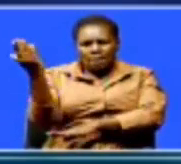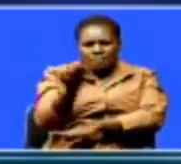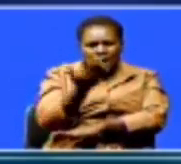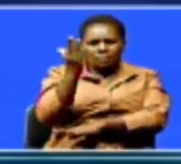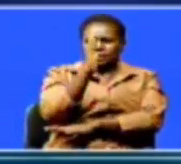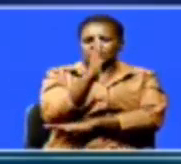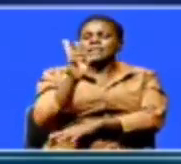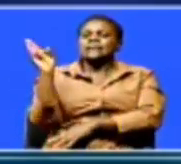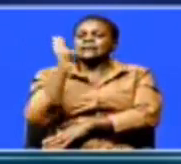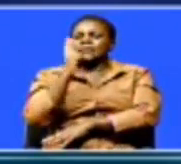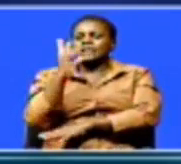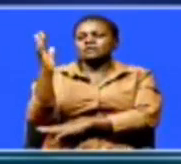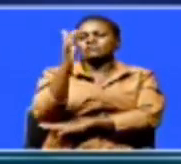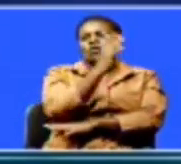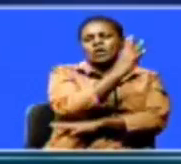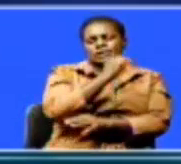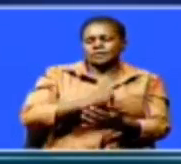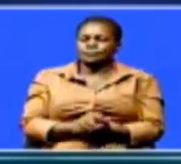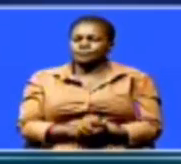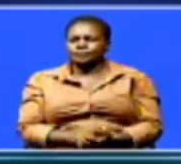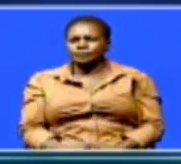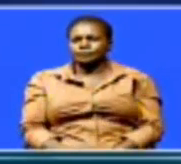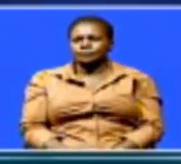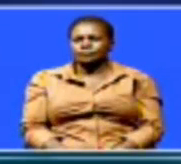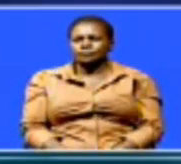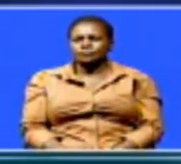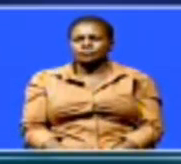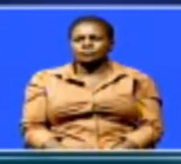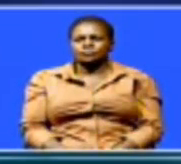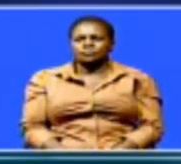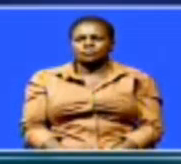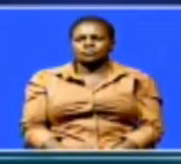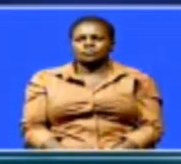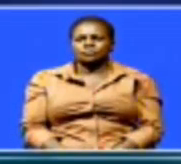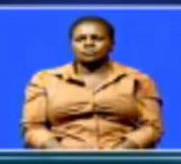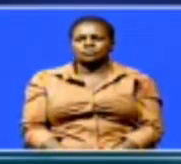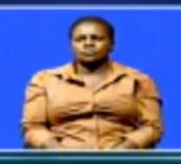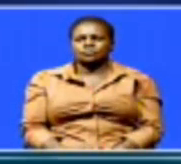hali ambayo inahatarisha hali ya msitu huo. Nikola Suambua anaarifu kwa kina.